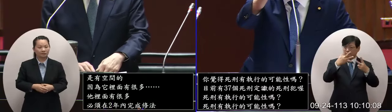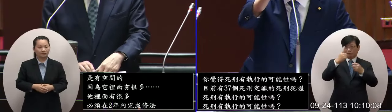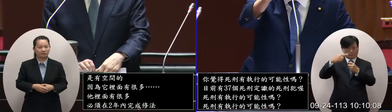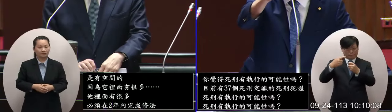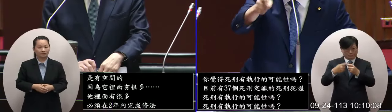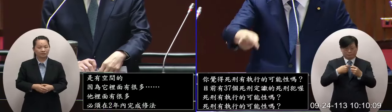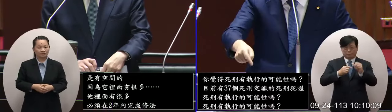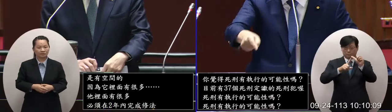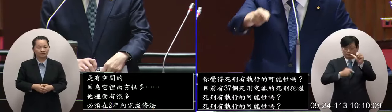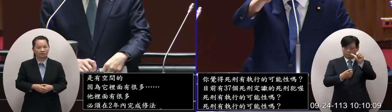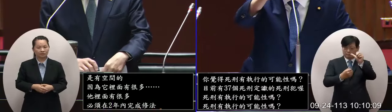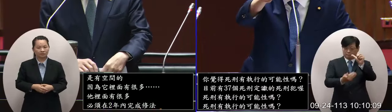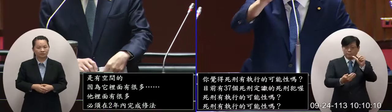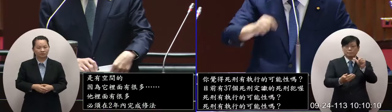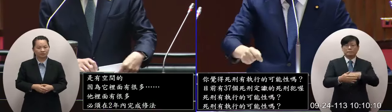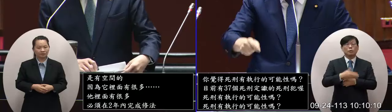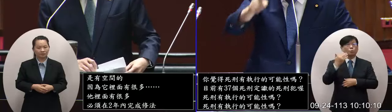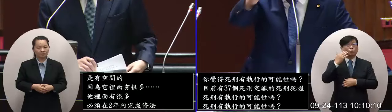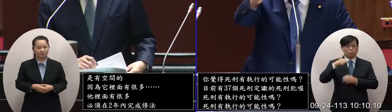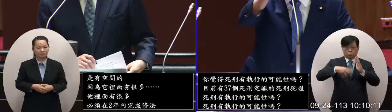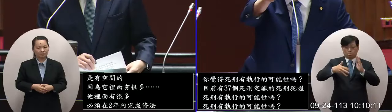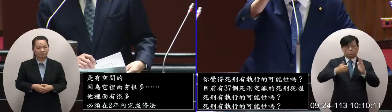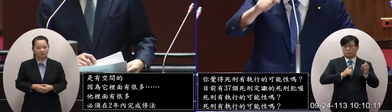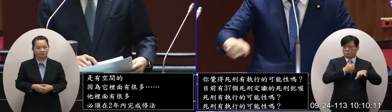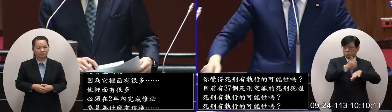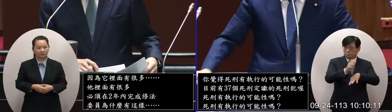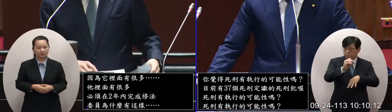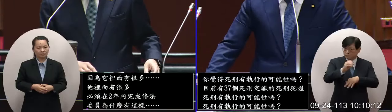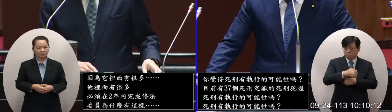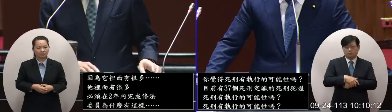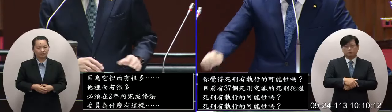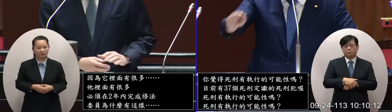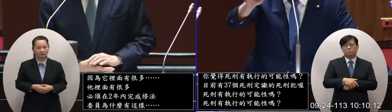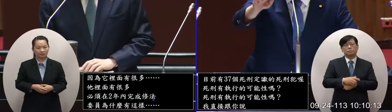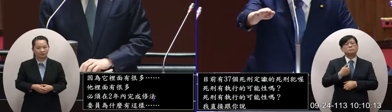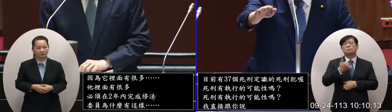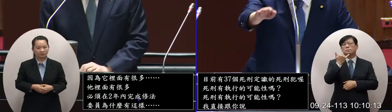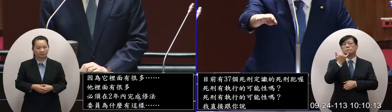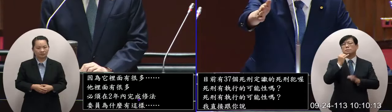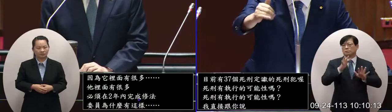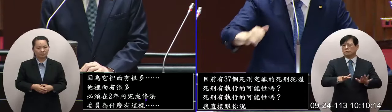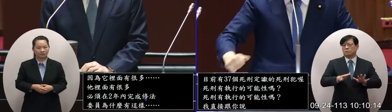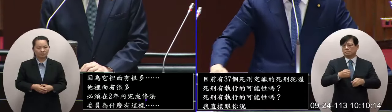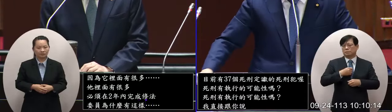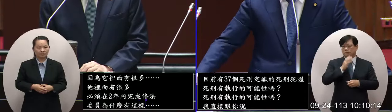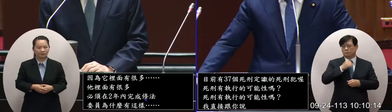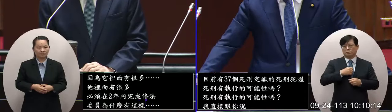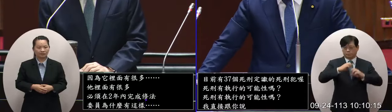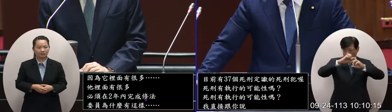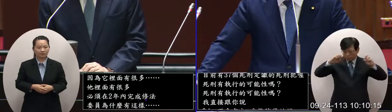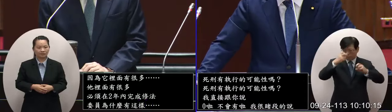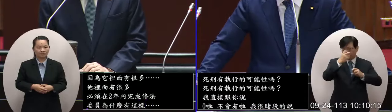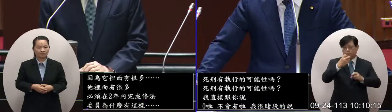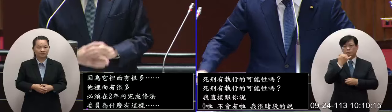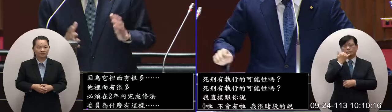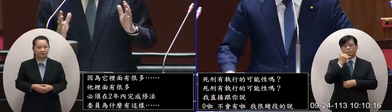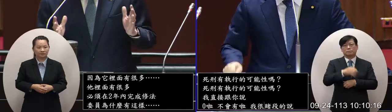2028年5月19号，如果院长不管你还不在不在这个位置上，我们把我今天讲这话打开来看看，好